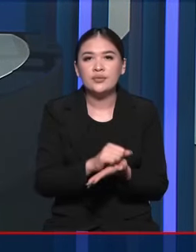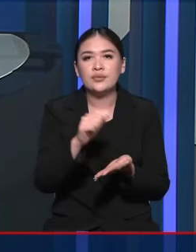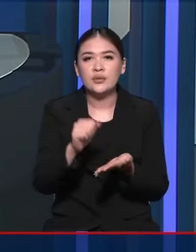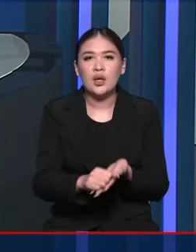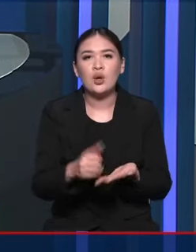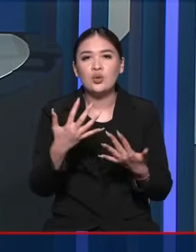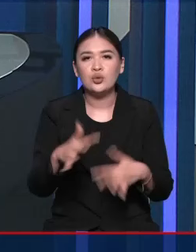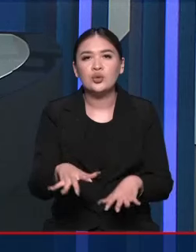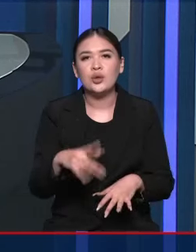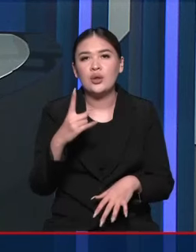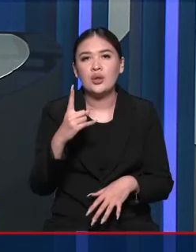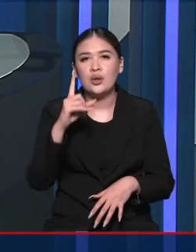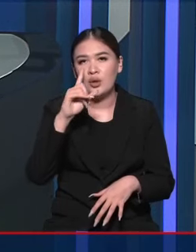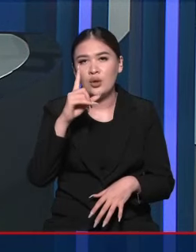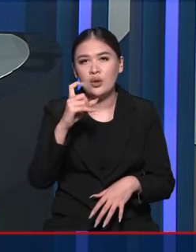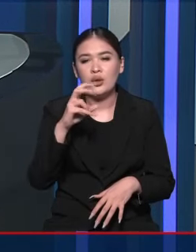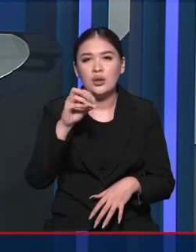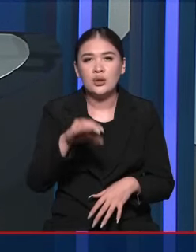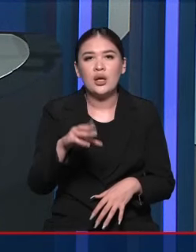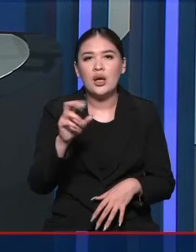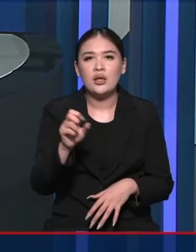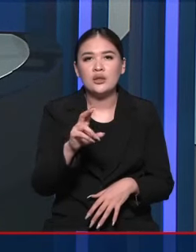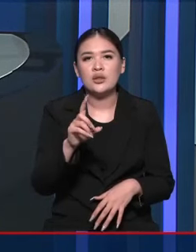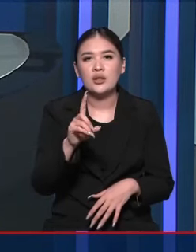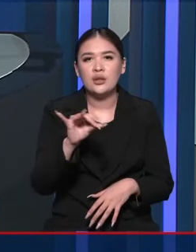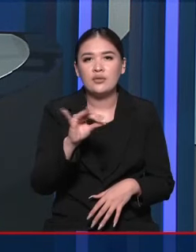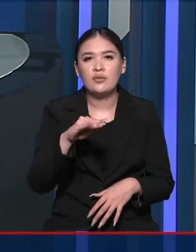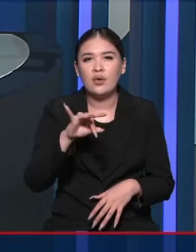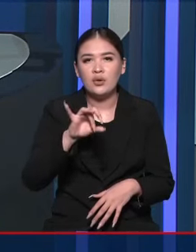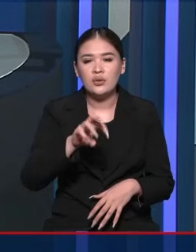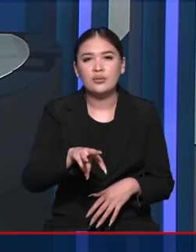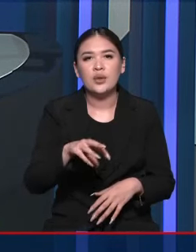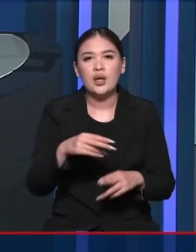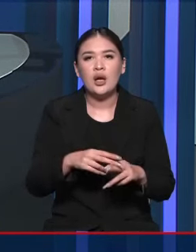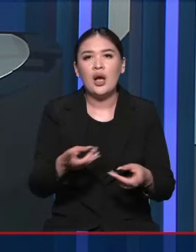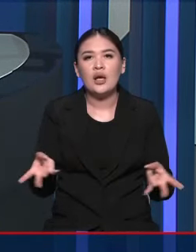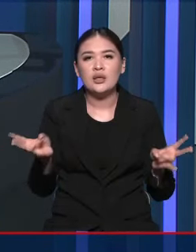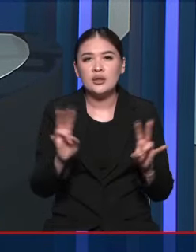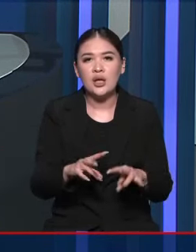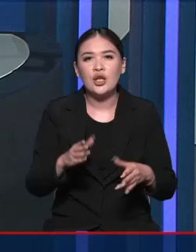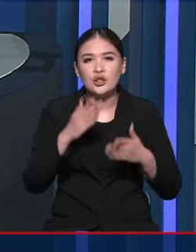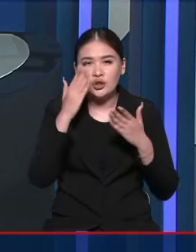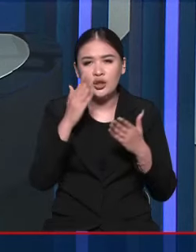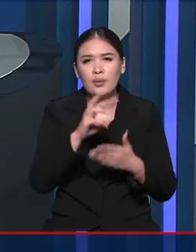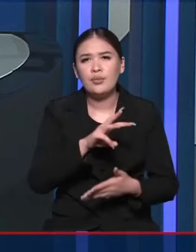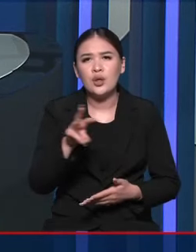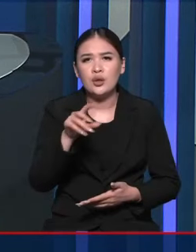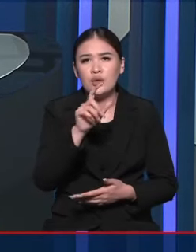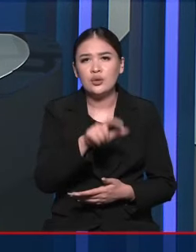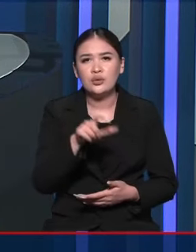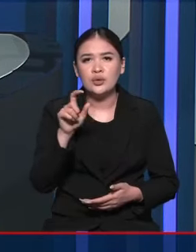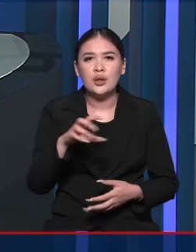уже больше века «Казинформ» остается примером для всего медиапространства. Его читали и читают миллионы людей по всему